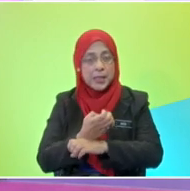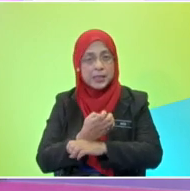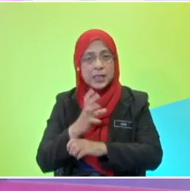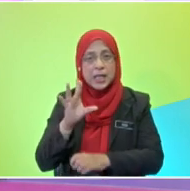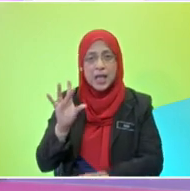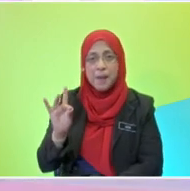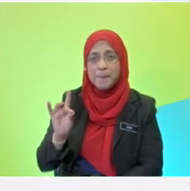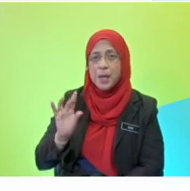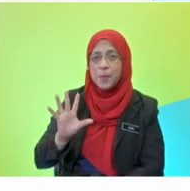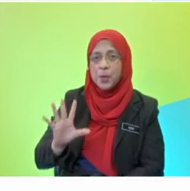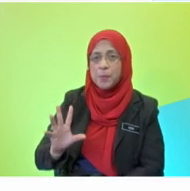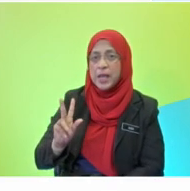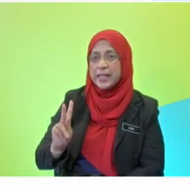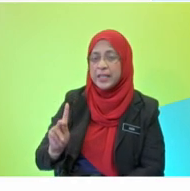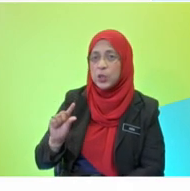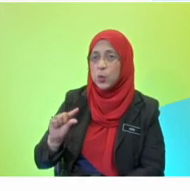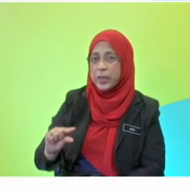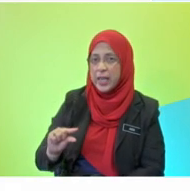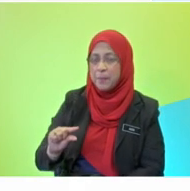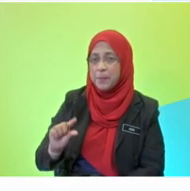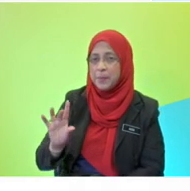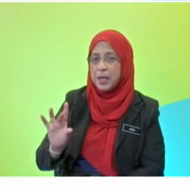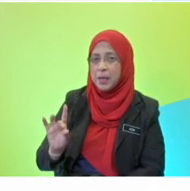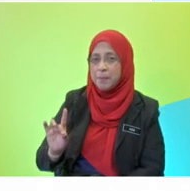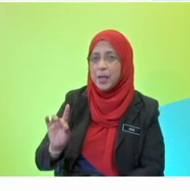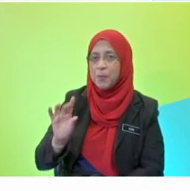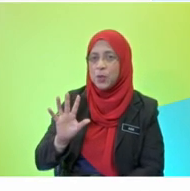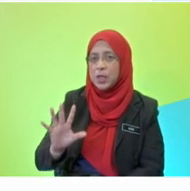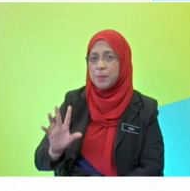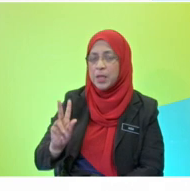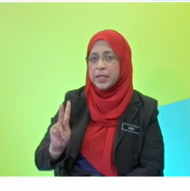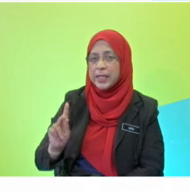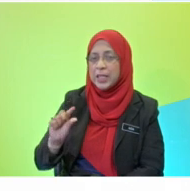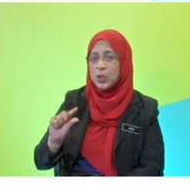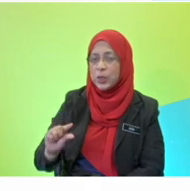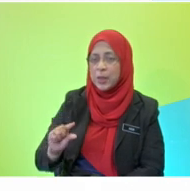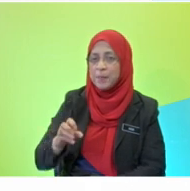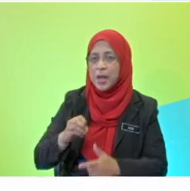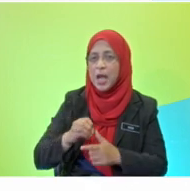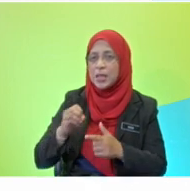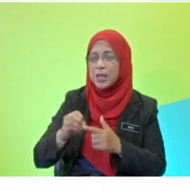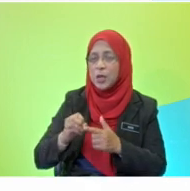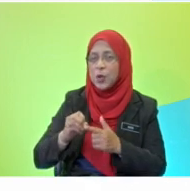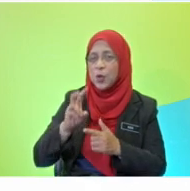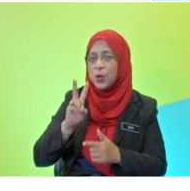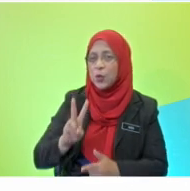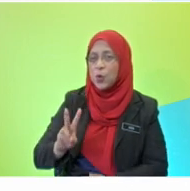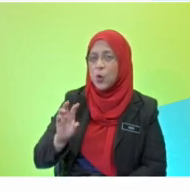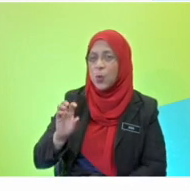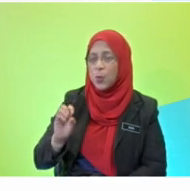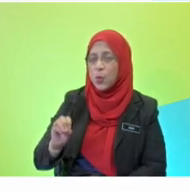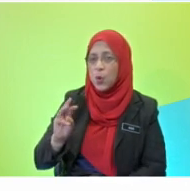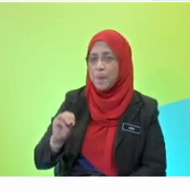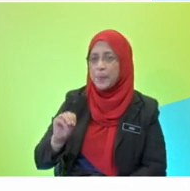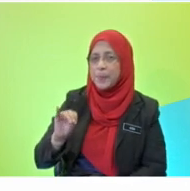85 kg ah 85 kg ya itu atau pun kita Panggil 20 miscall